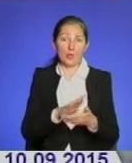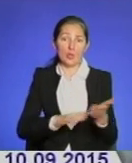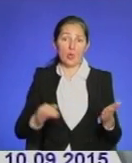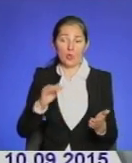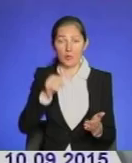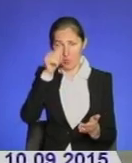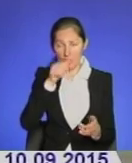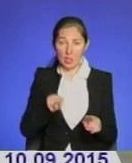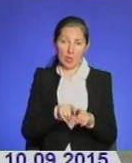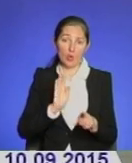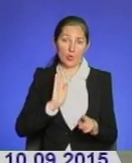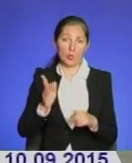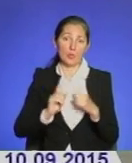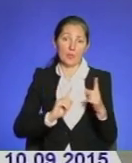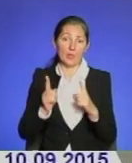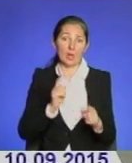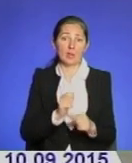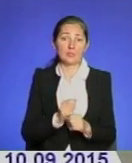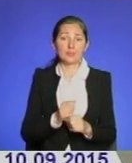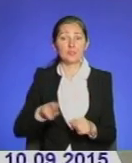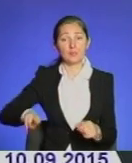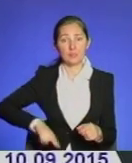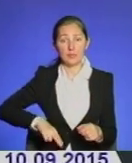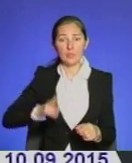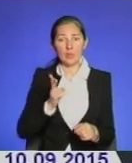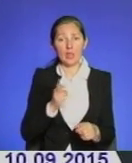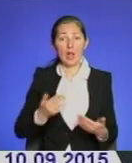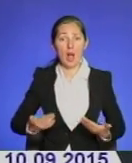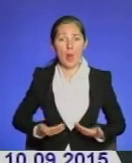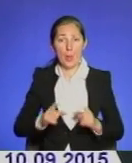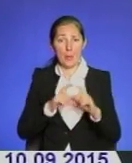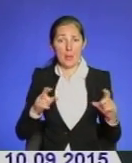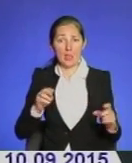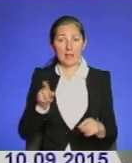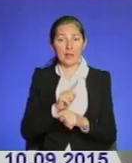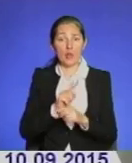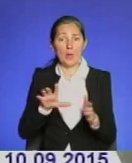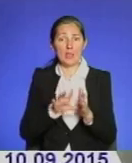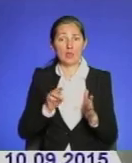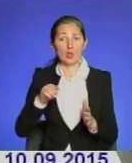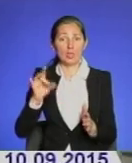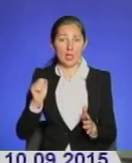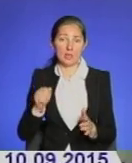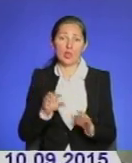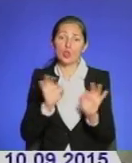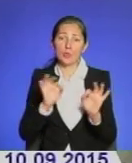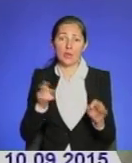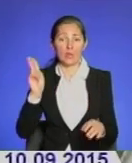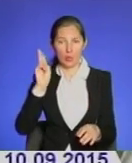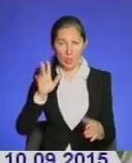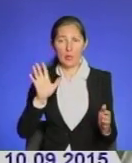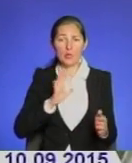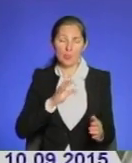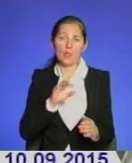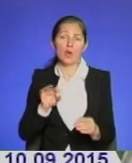міста Тернополя. Директор комунального підприємства «Тернопіль Електротранс» розповів, що тролейбус був у використанні, але пройшов